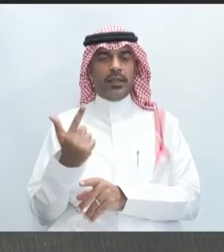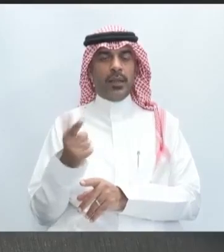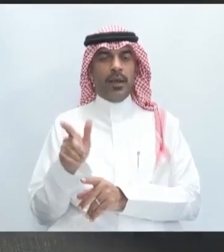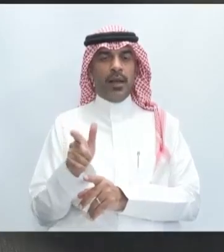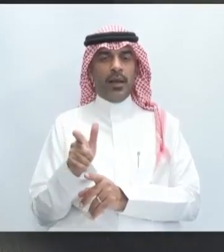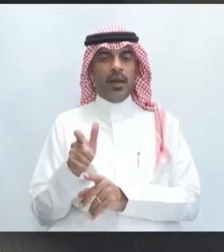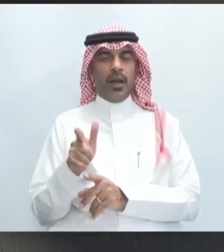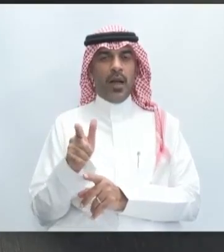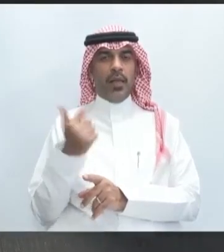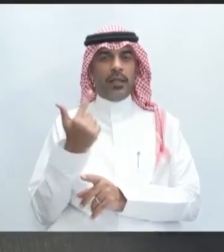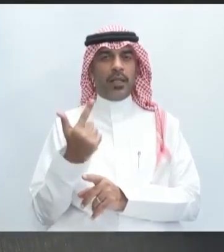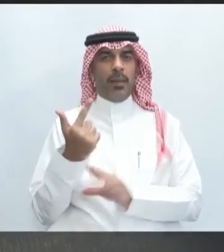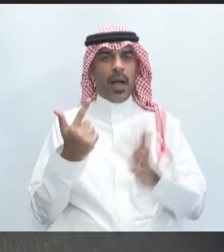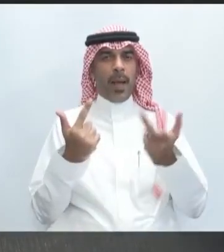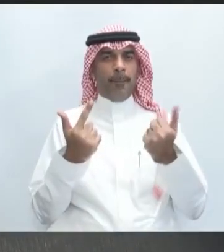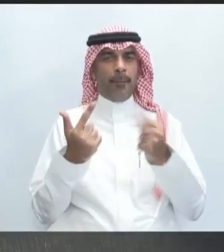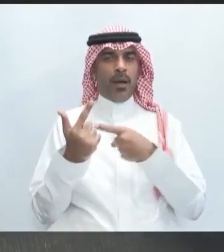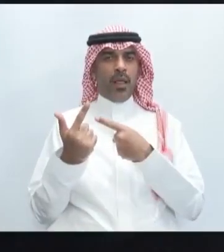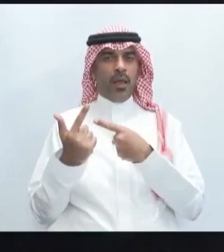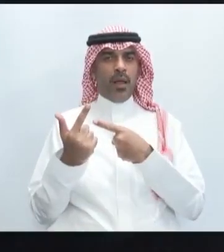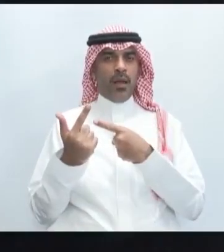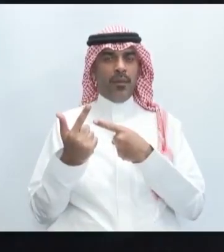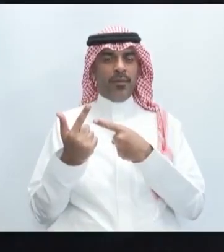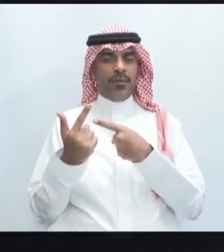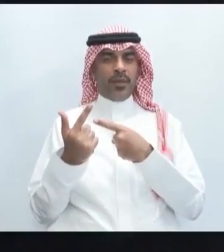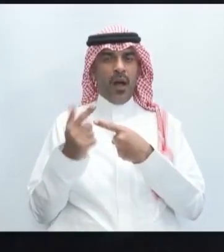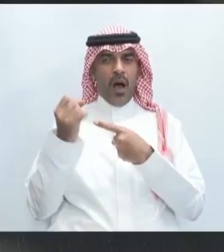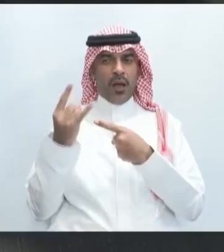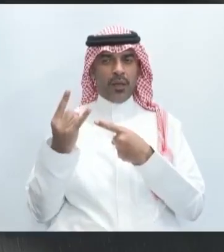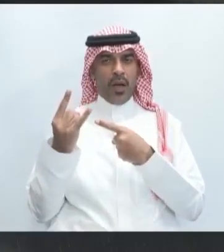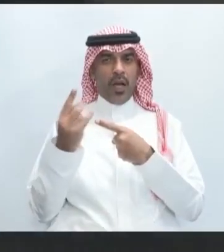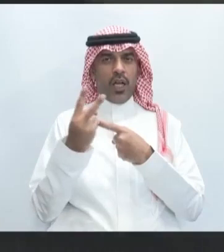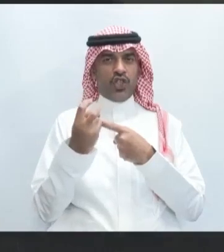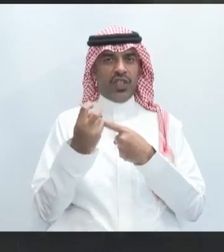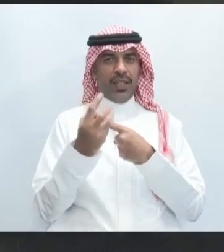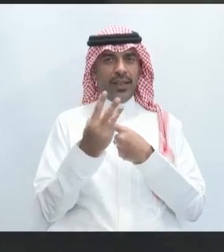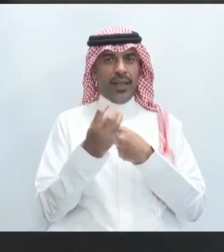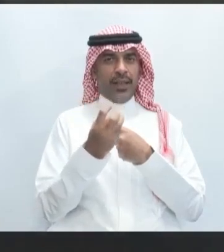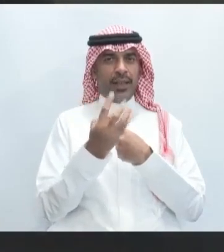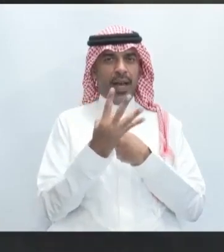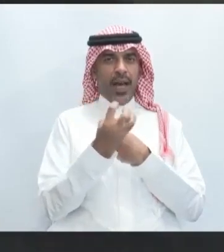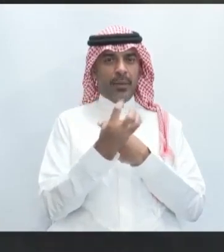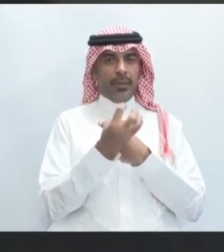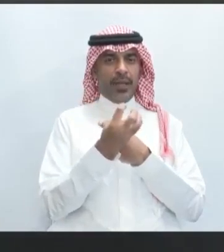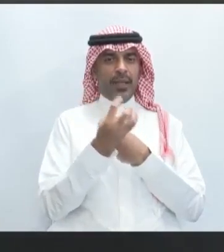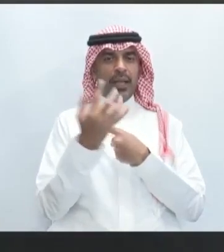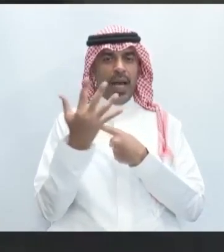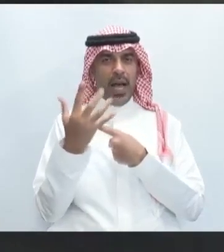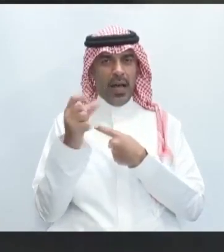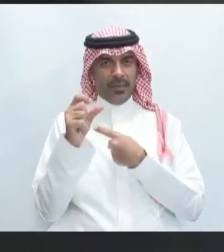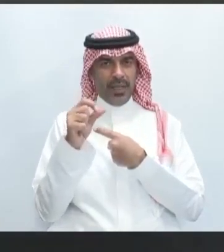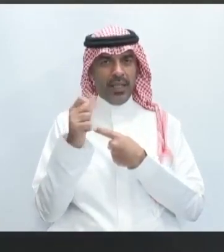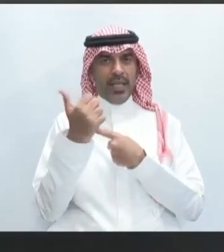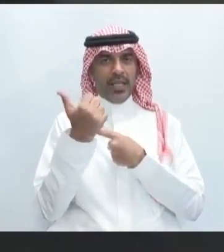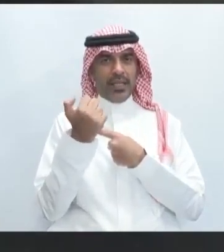ابنائي وبناتي سبعه من العشرات كم كم تكون لاحظوا معي عشره عشرون ثلاثون اربعون